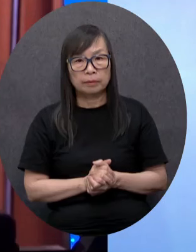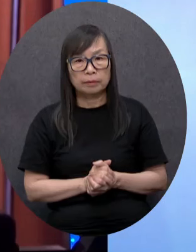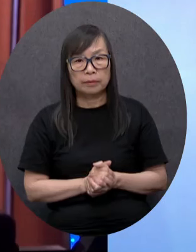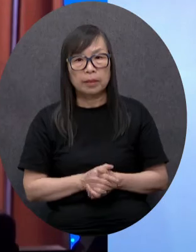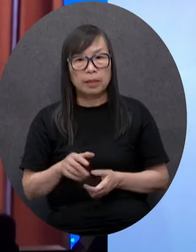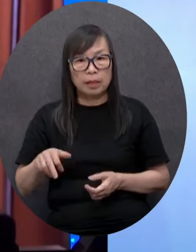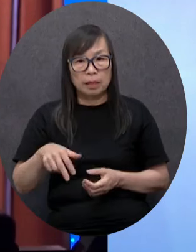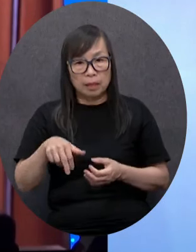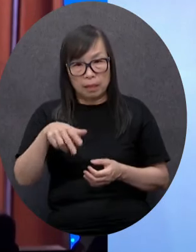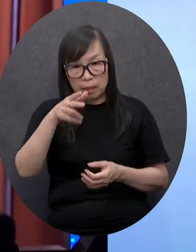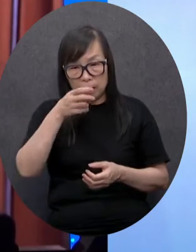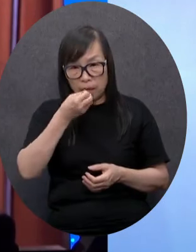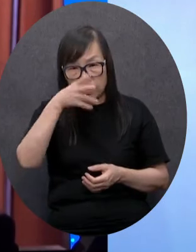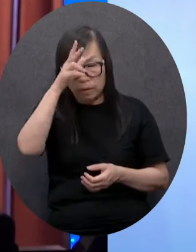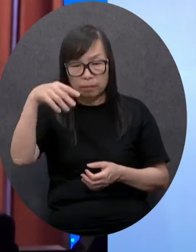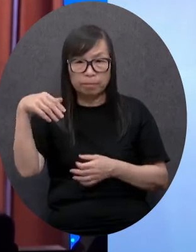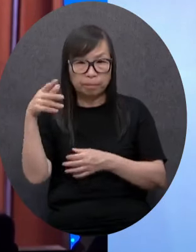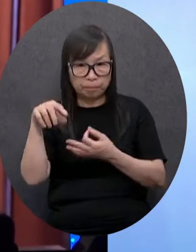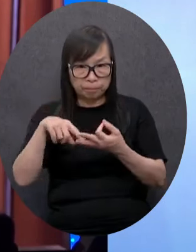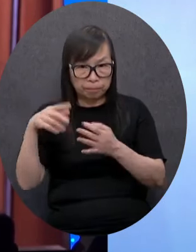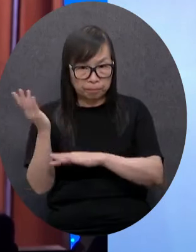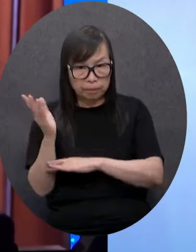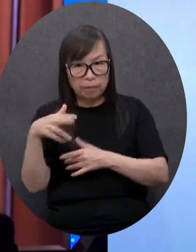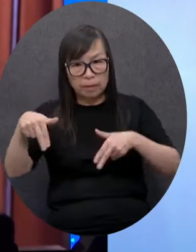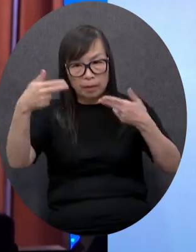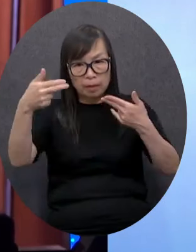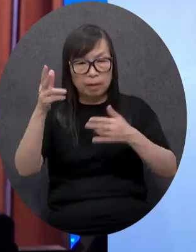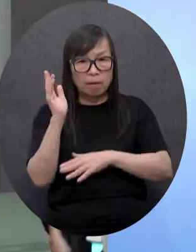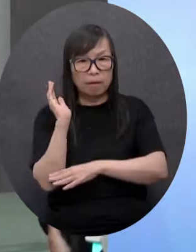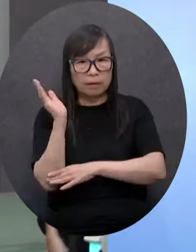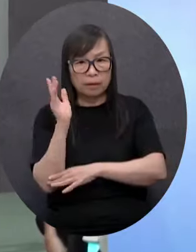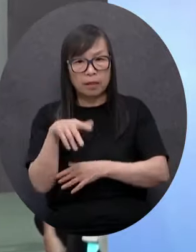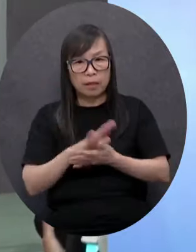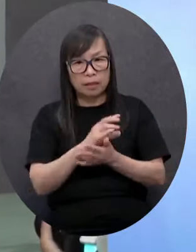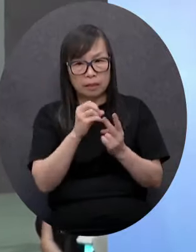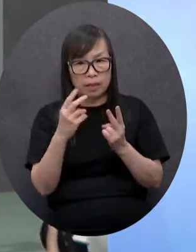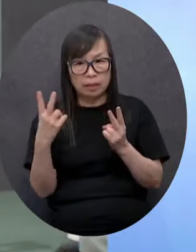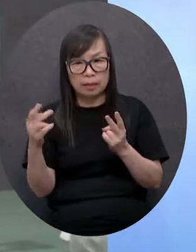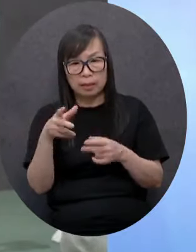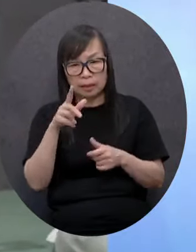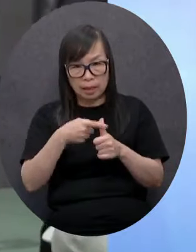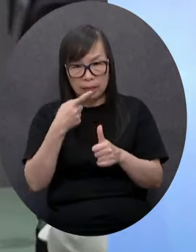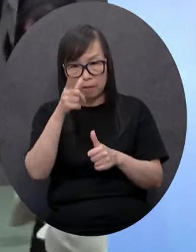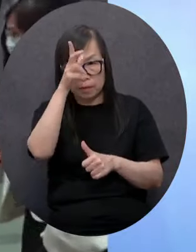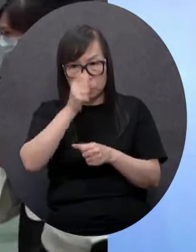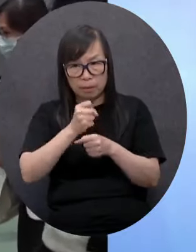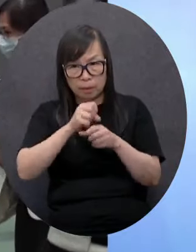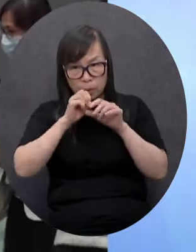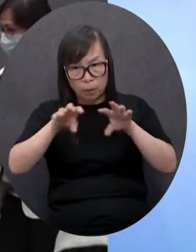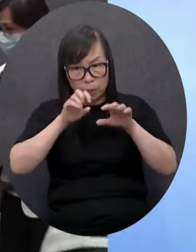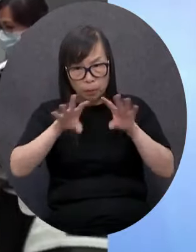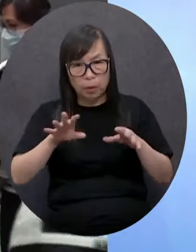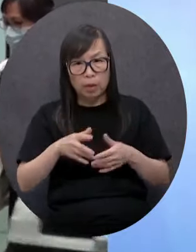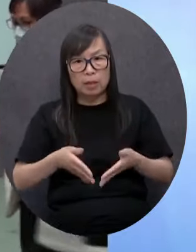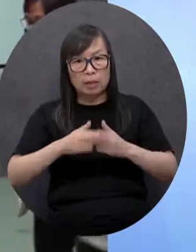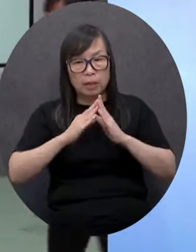行政长官李家超以视像方式致辞，他提到2022年在首份施政报告公布